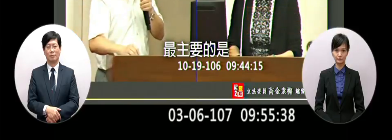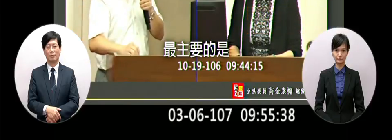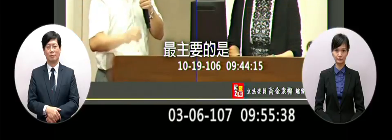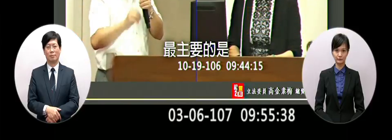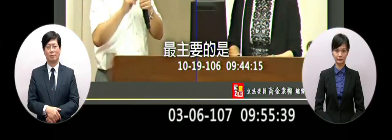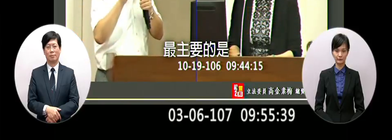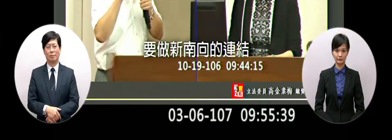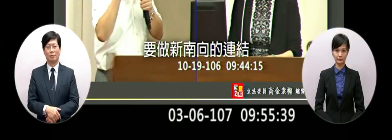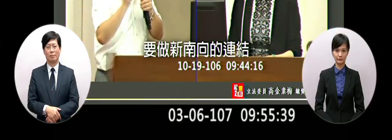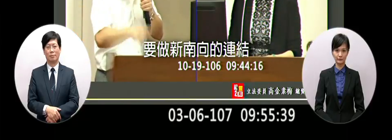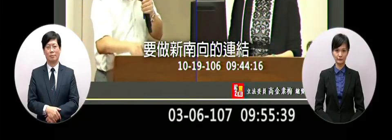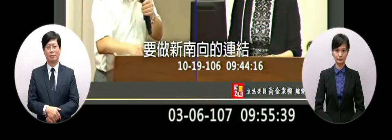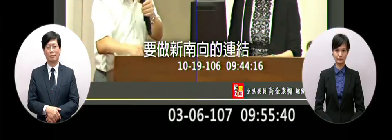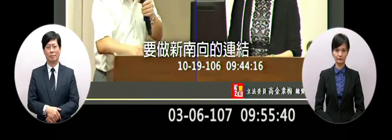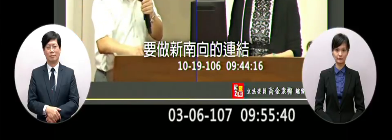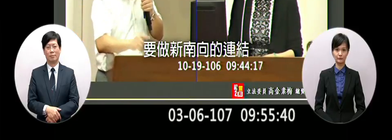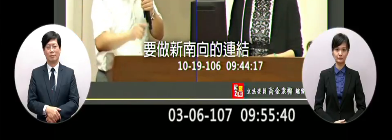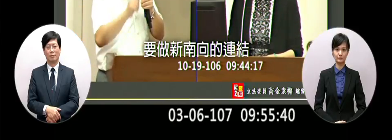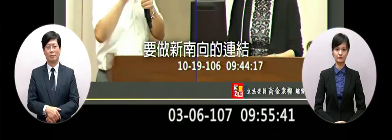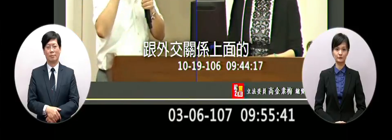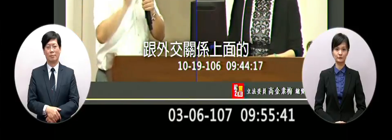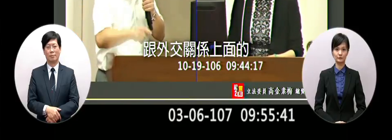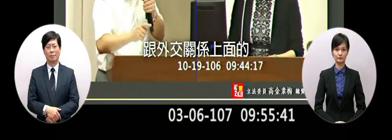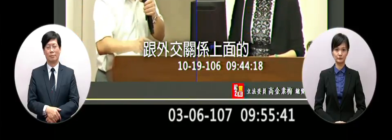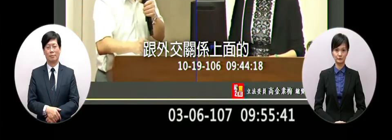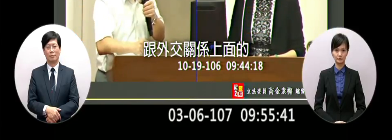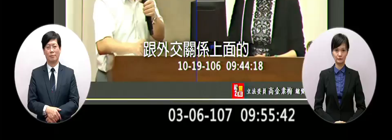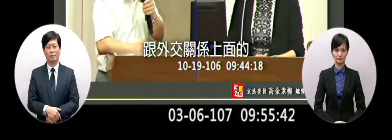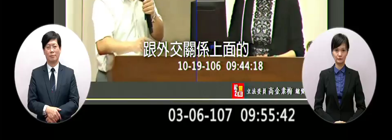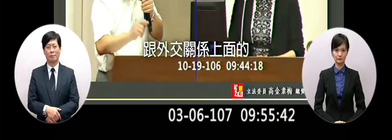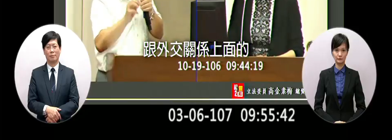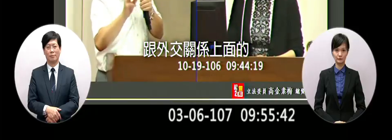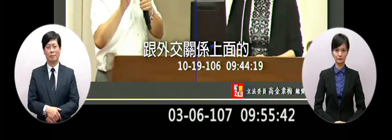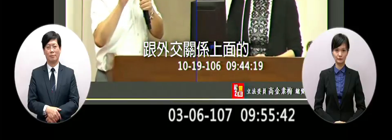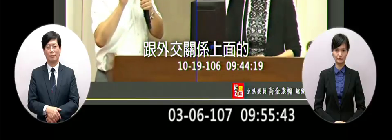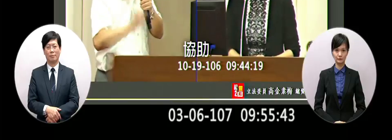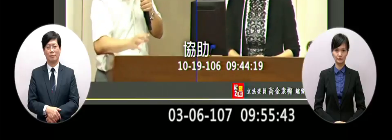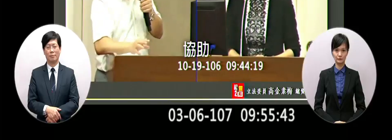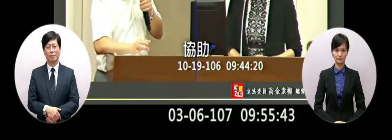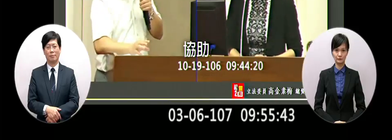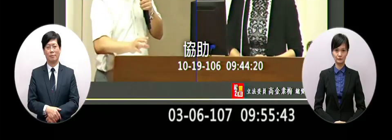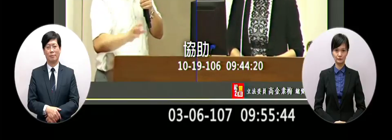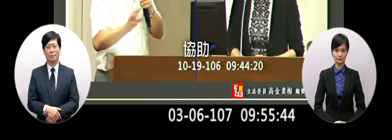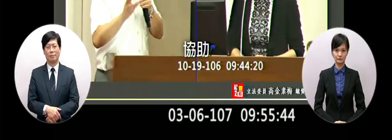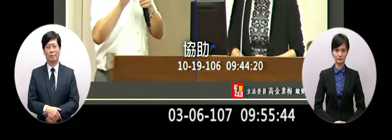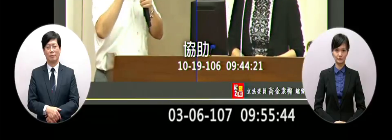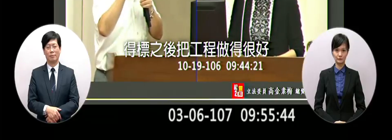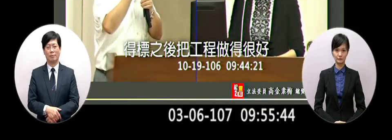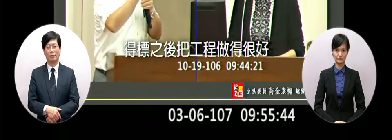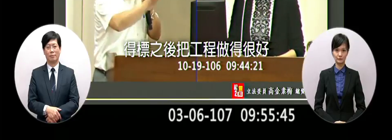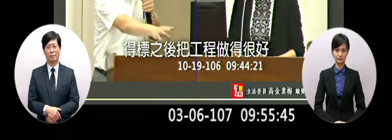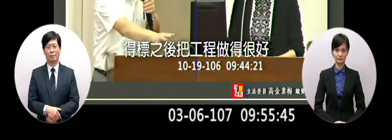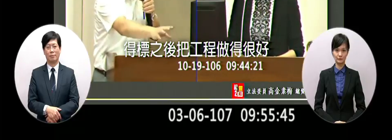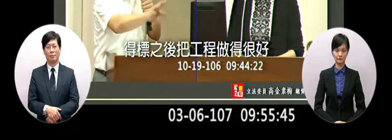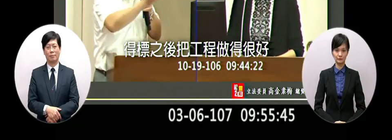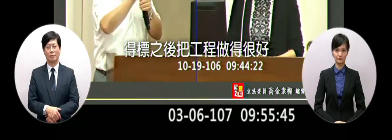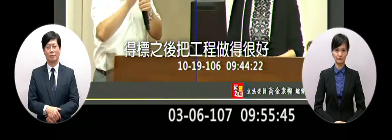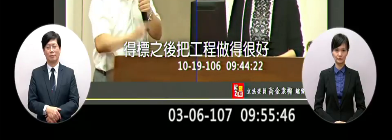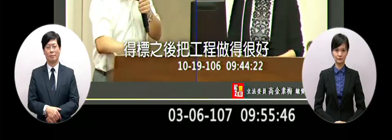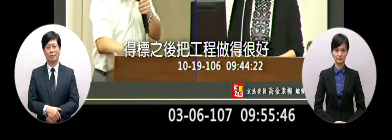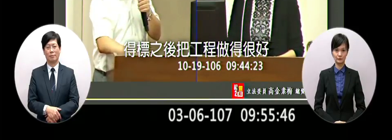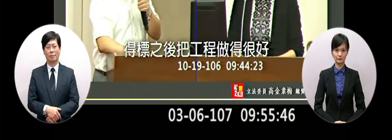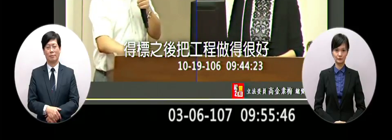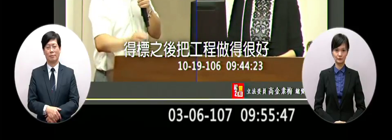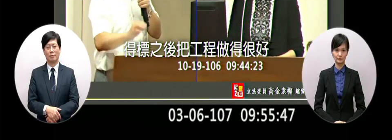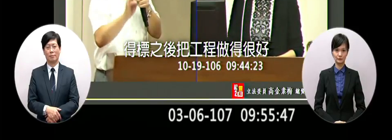最主要的就是要做新南向的连结跟外交关系上面的协助，因为得标之后把